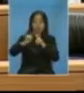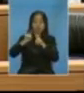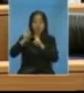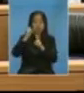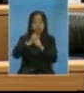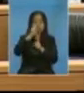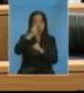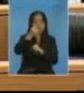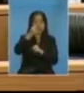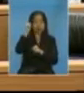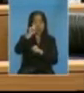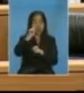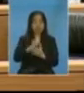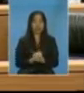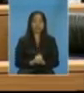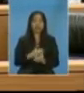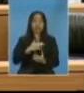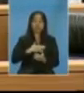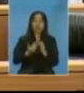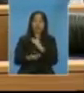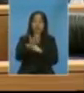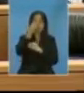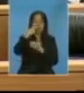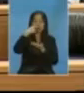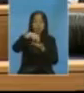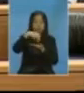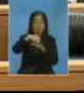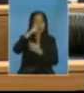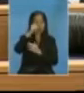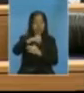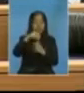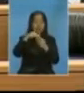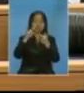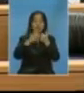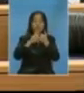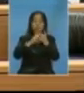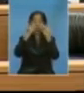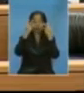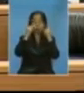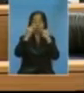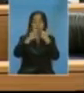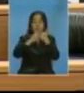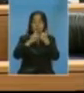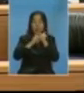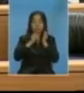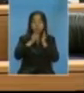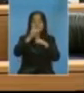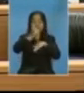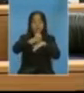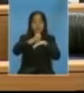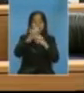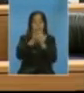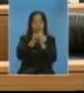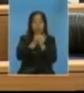ไม่ผมพูดเมื่อเช้าครับบอกวันที่ท่านรองนายกกิติรัตน์ไปชี้แจงพ.ร.ก.โอน